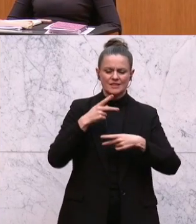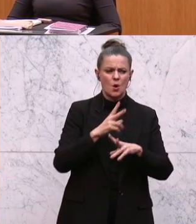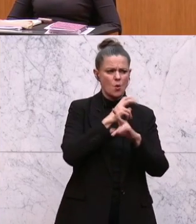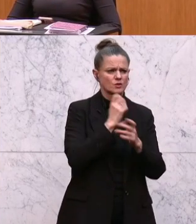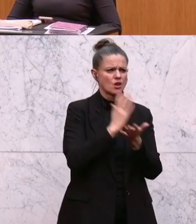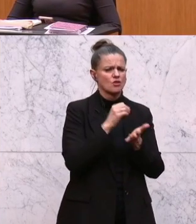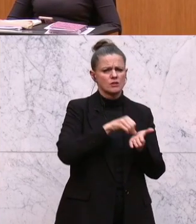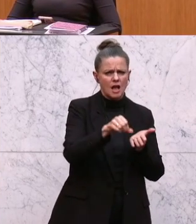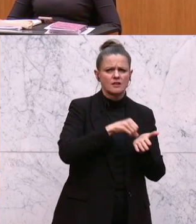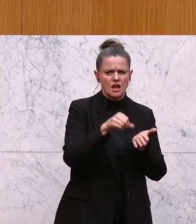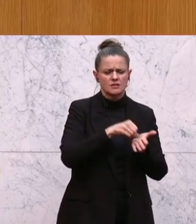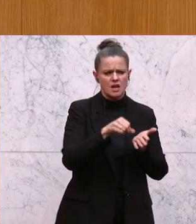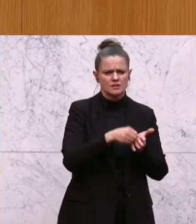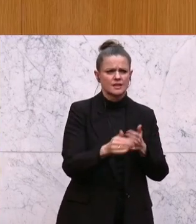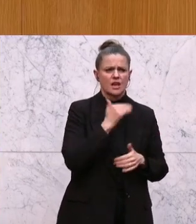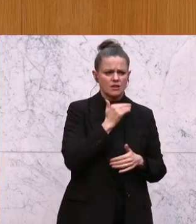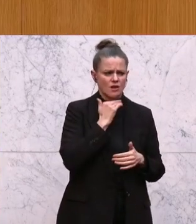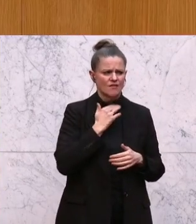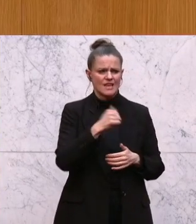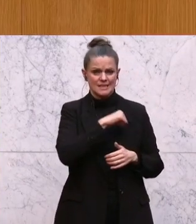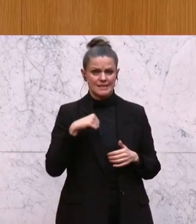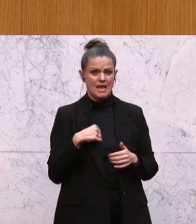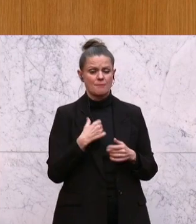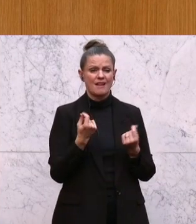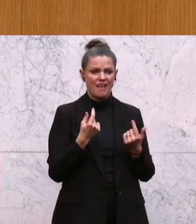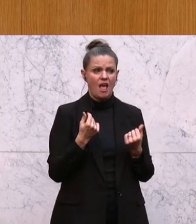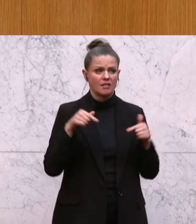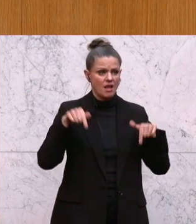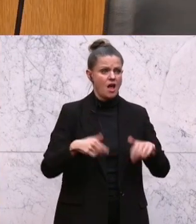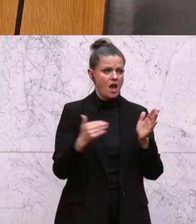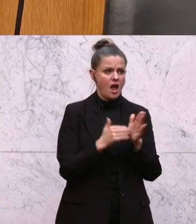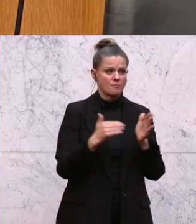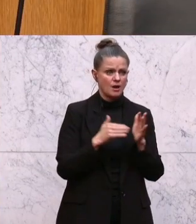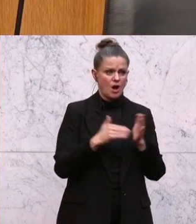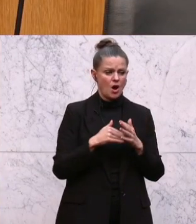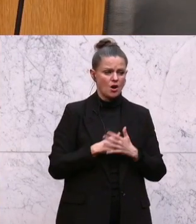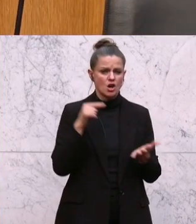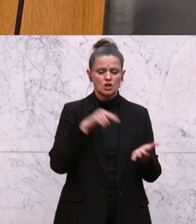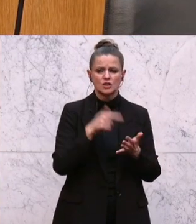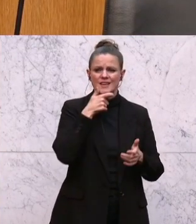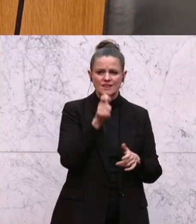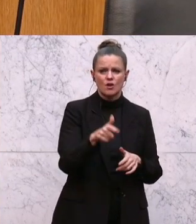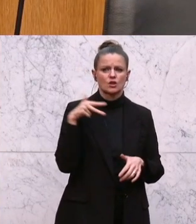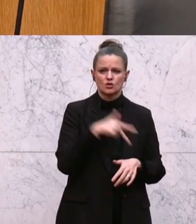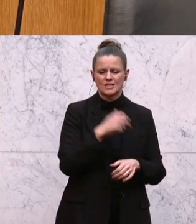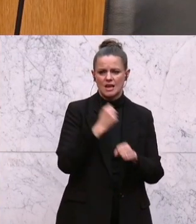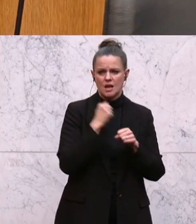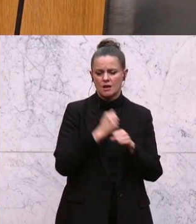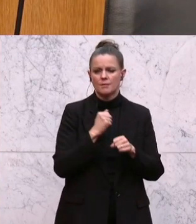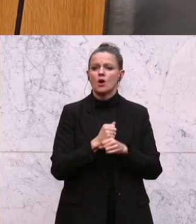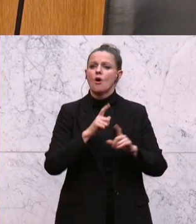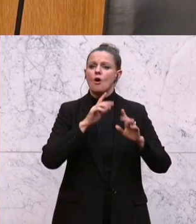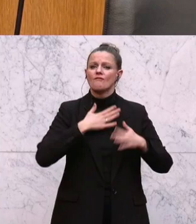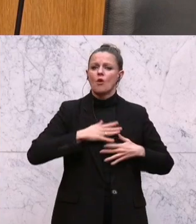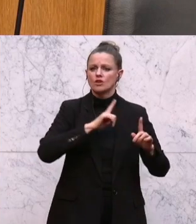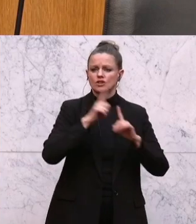genug gezahlt hätte, als ob wir das Geld nicht selber dringend im eigenen Land brauchen würde. Stichwort soziale Armut, Wohlstandsverlust, ich weiß,